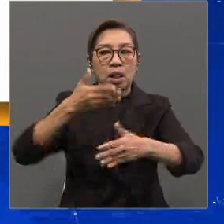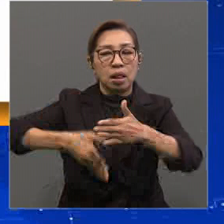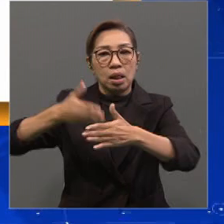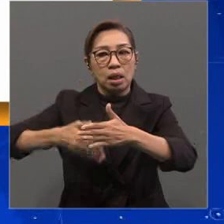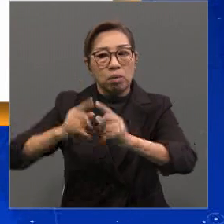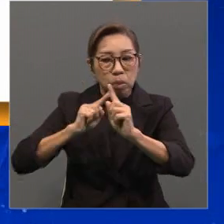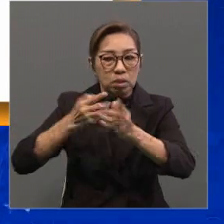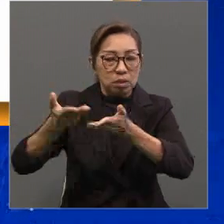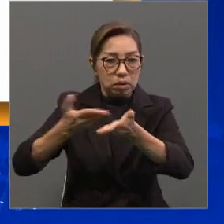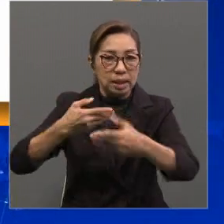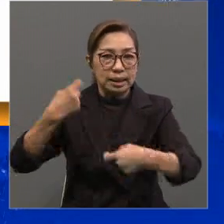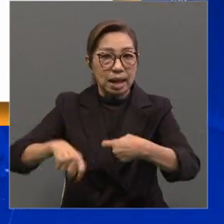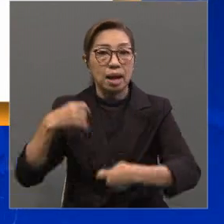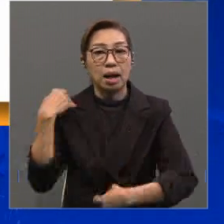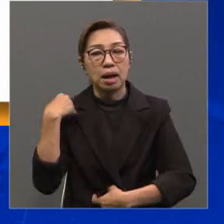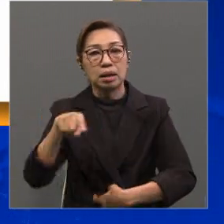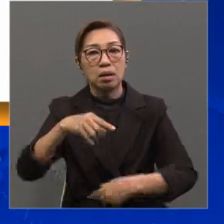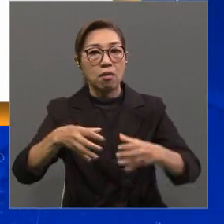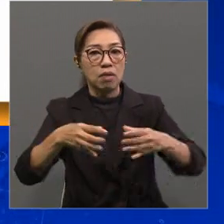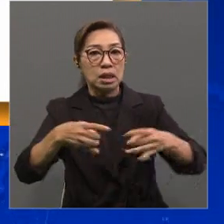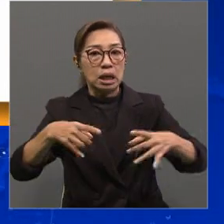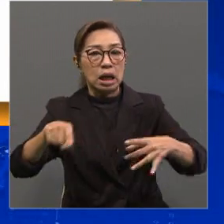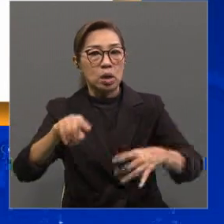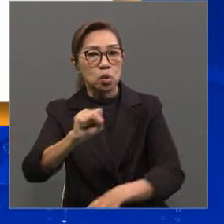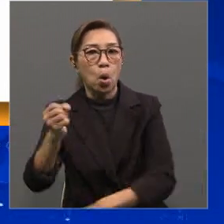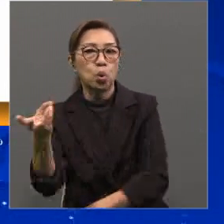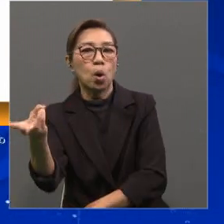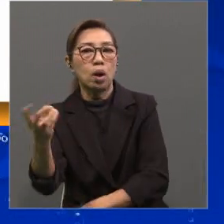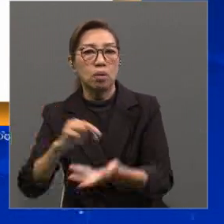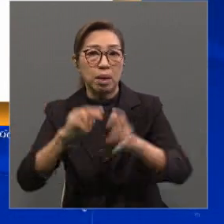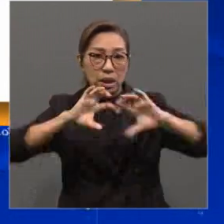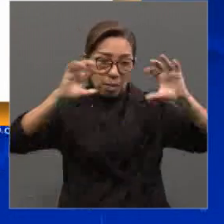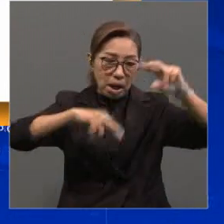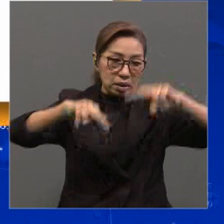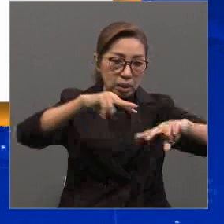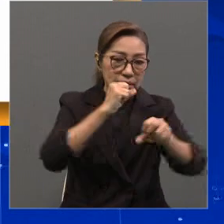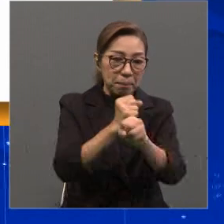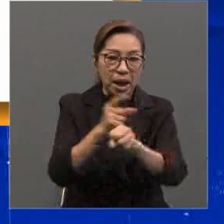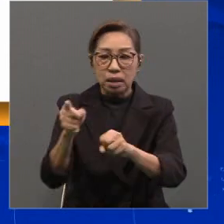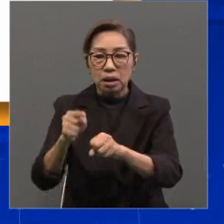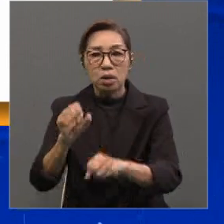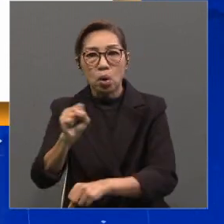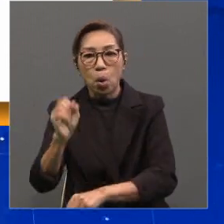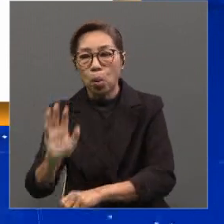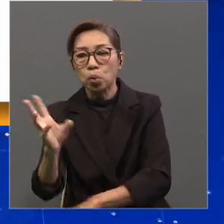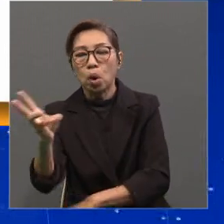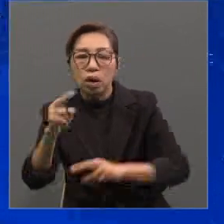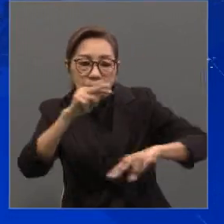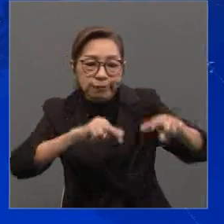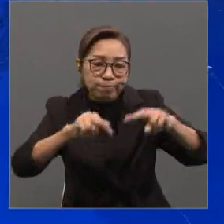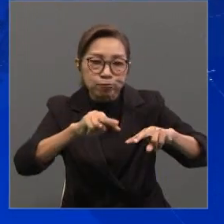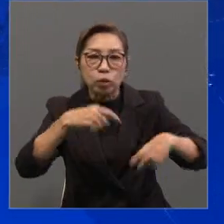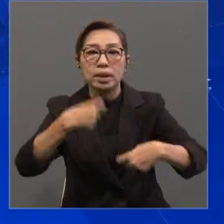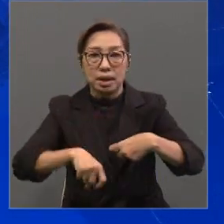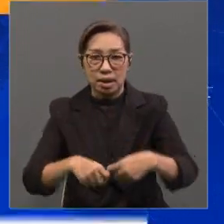การต่อรองและยังจะทำให้ฝ่ายค้านมีเสียงน้อยเกินไปที่จะตรวจสอบถ่วงดุลรัฐบาลนอกจากนี้ยังทวิตข้อความขอบ